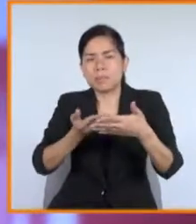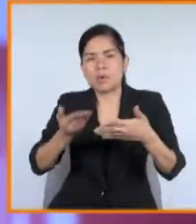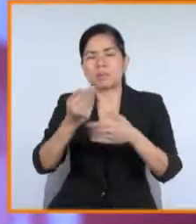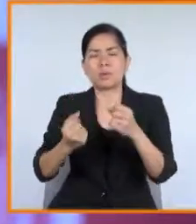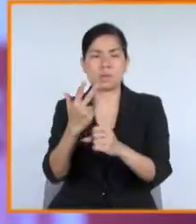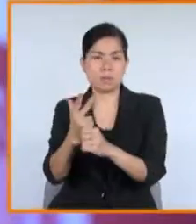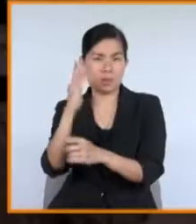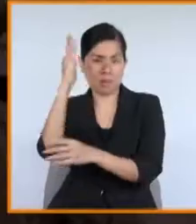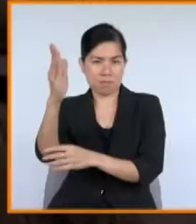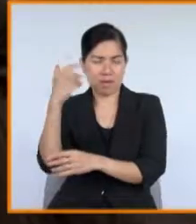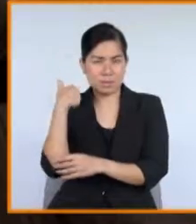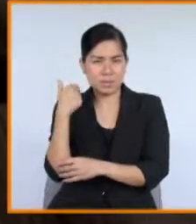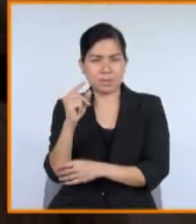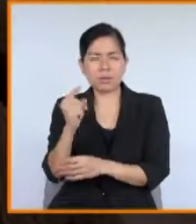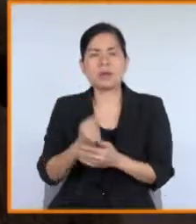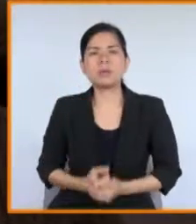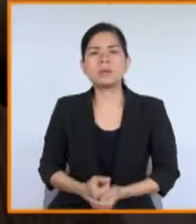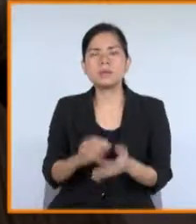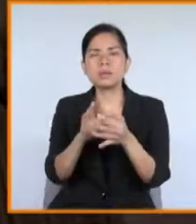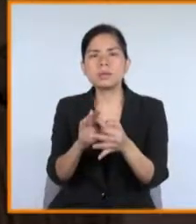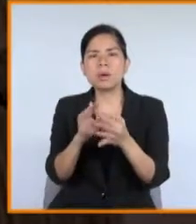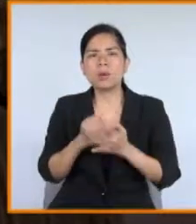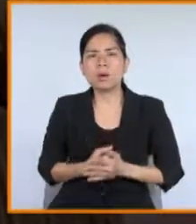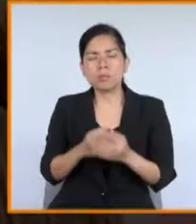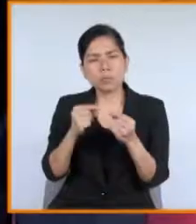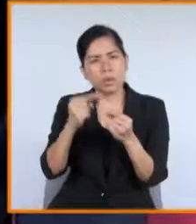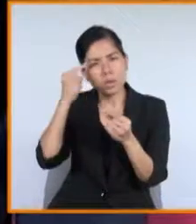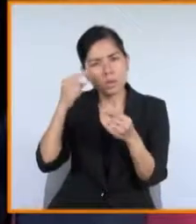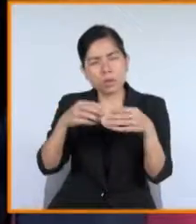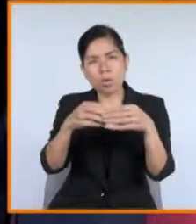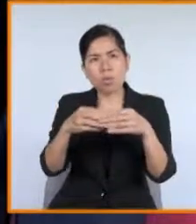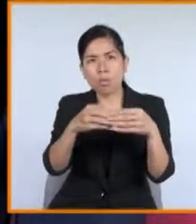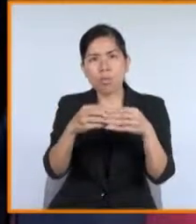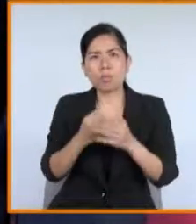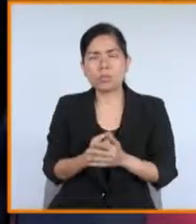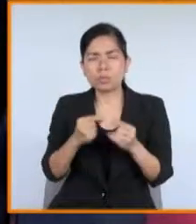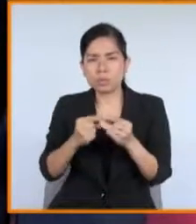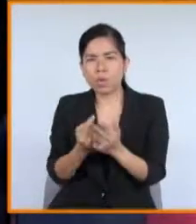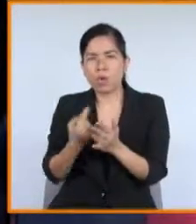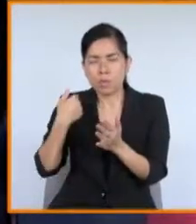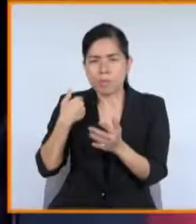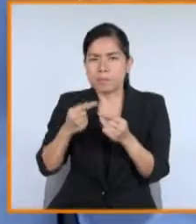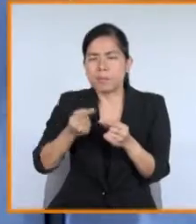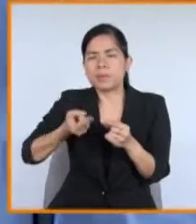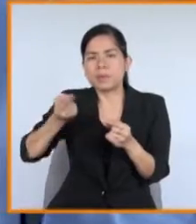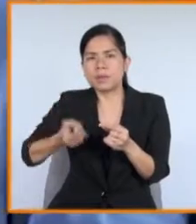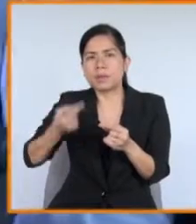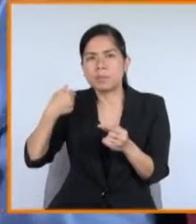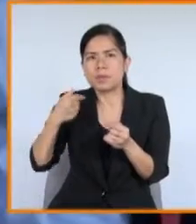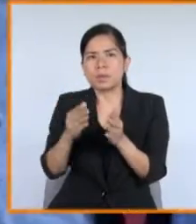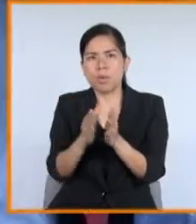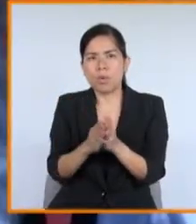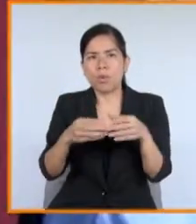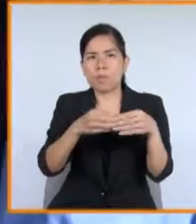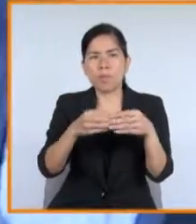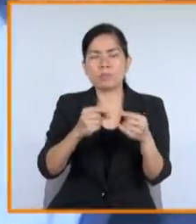จะเน้นเรื่องของ Retail Business โดยจะยังคงรักษาฐานลูกค้า B2B บวกกับการขยายธุรกิจผ่านช่องทางประกันกลุ่ม